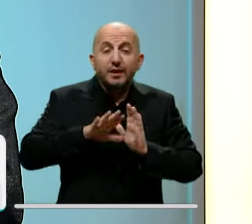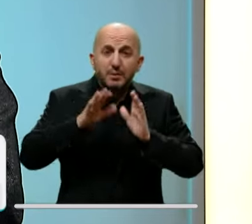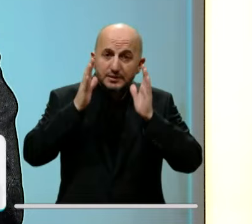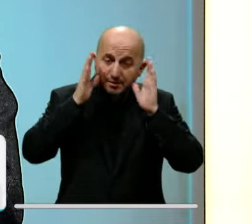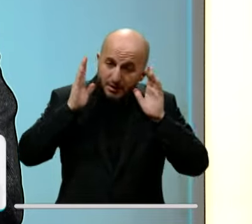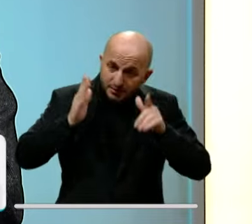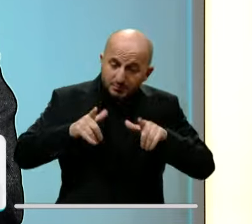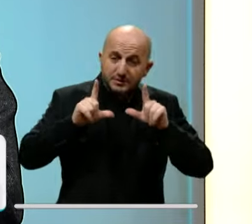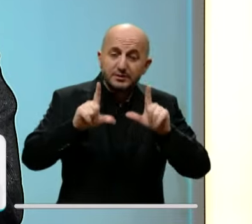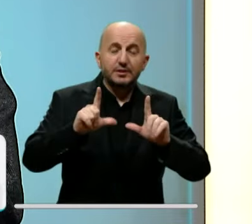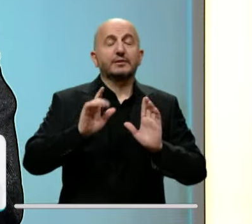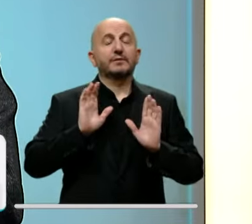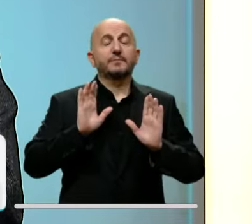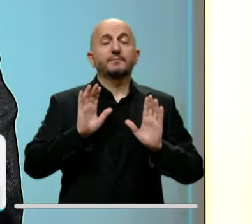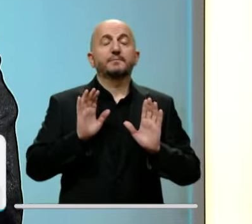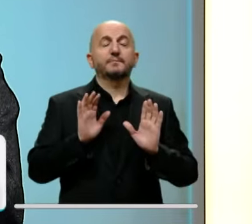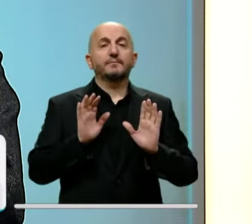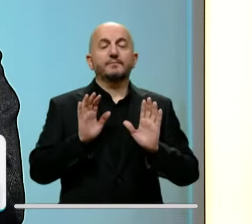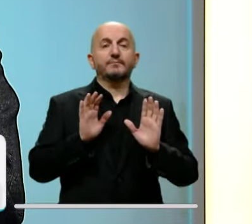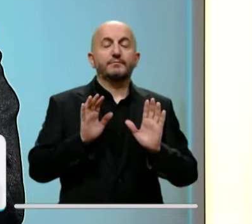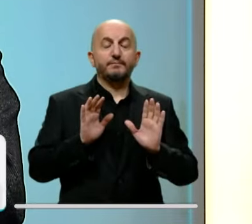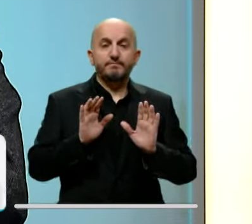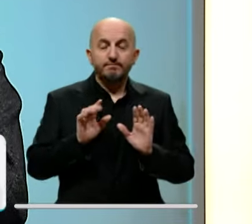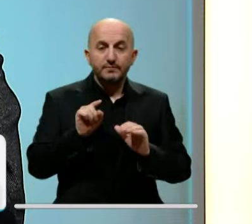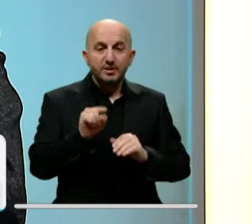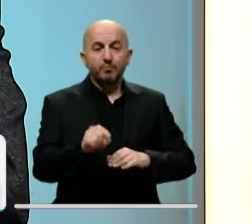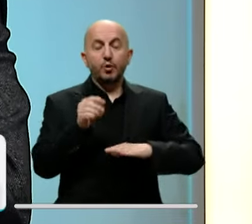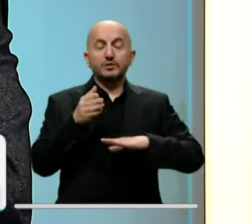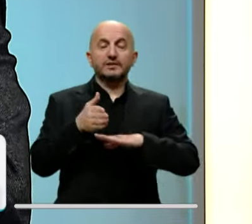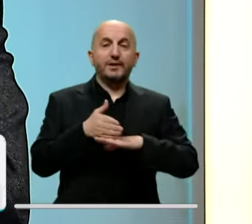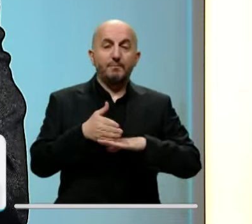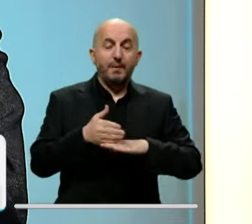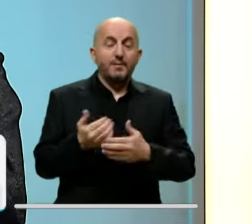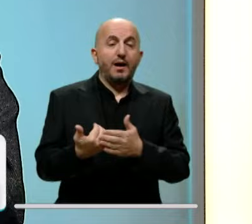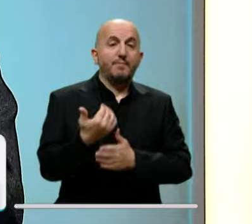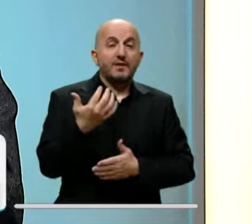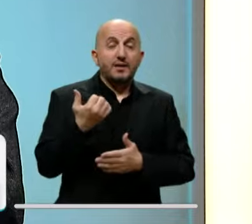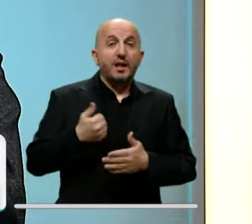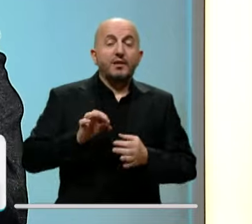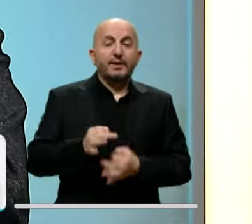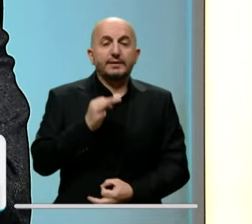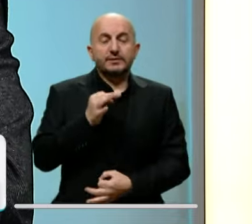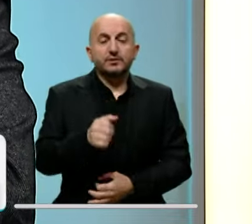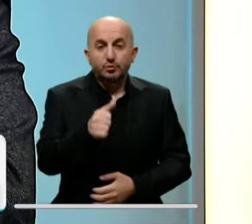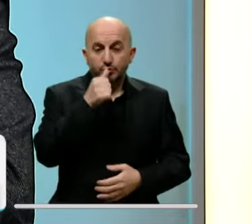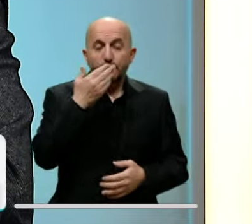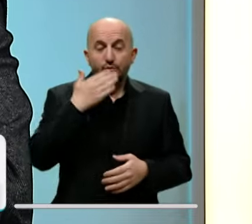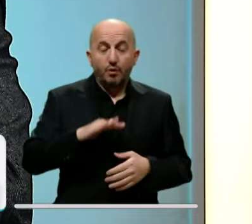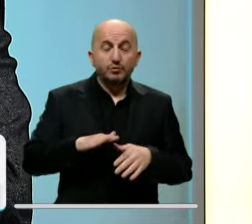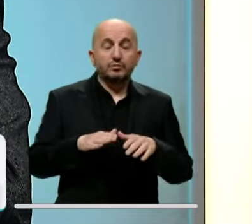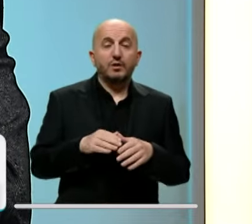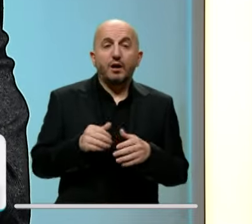yani Bir müslüman namazını kılacaktır Onun için abdest alamayan kişi su yoksa ve